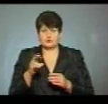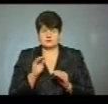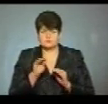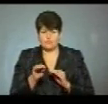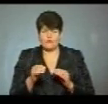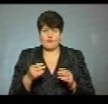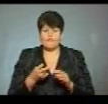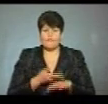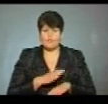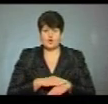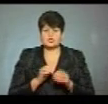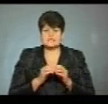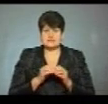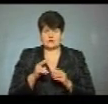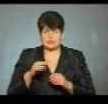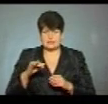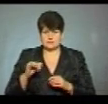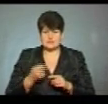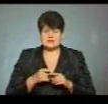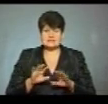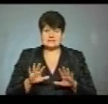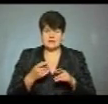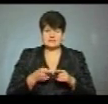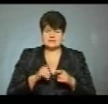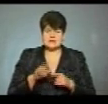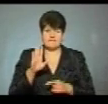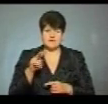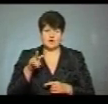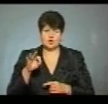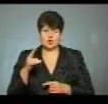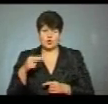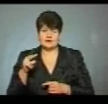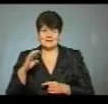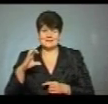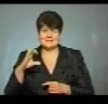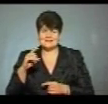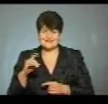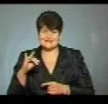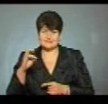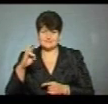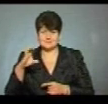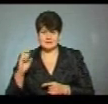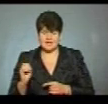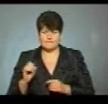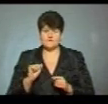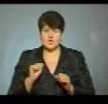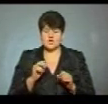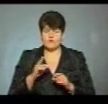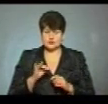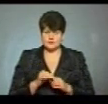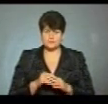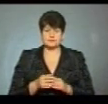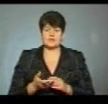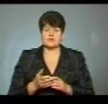Польщі 10 листопада. Сталося це в Лодзинському воєводстві. Проєкти індустріальних парків в